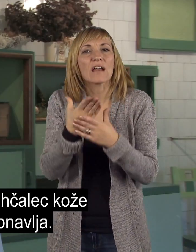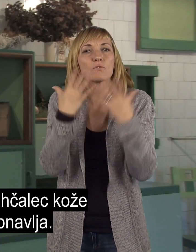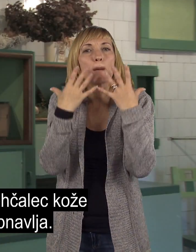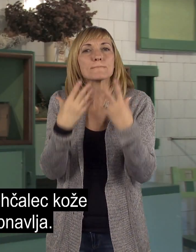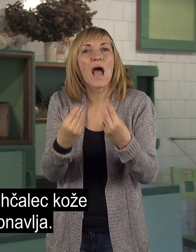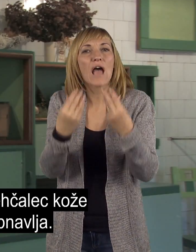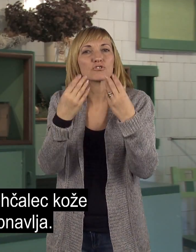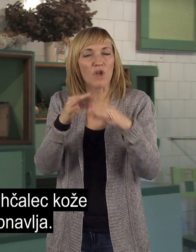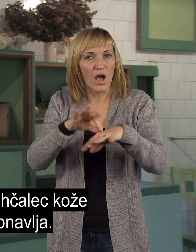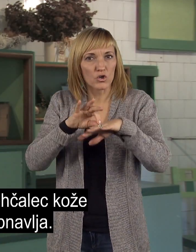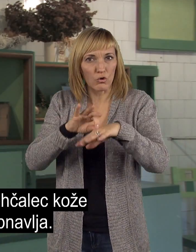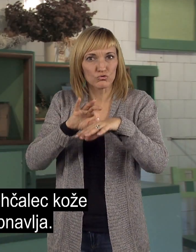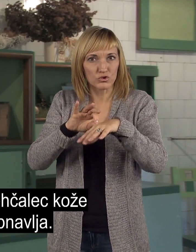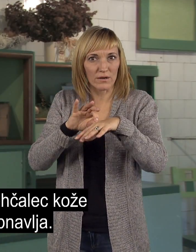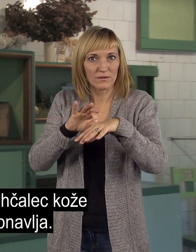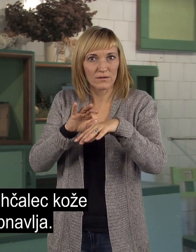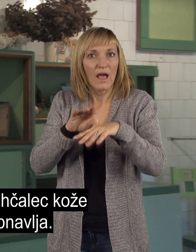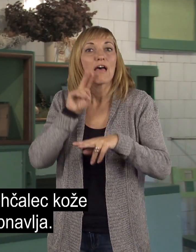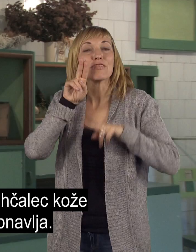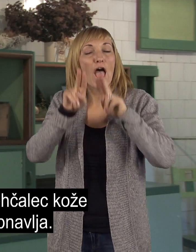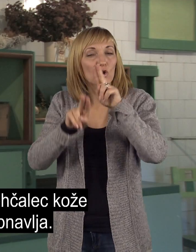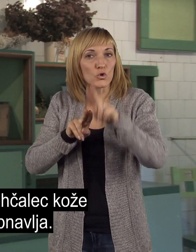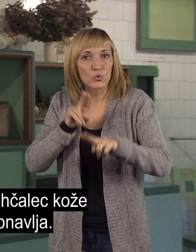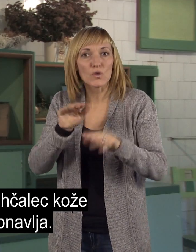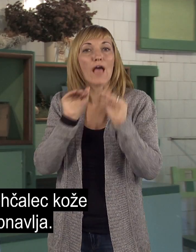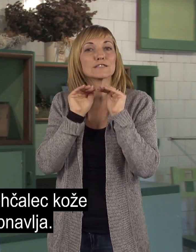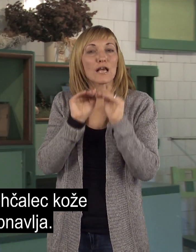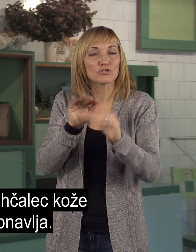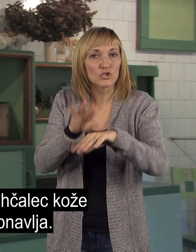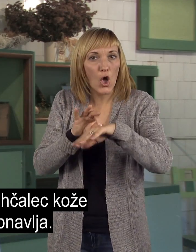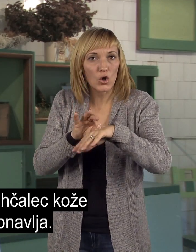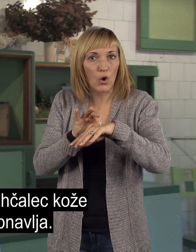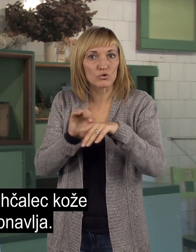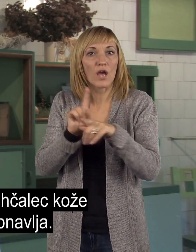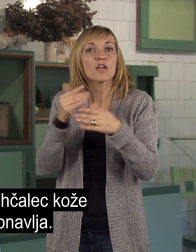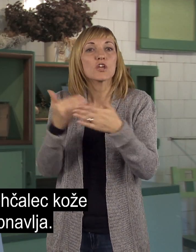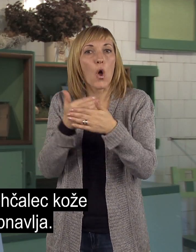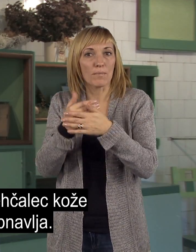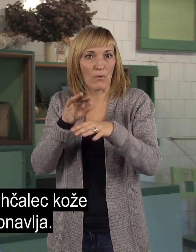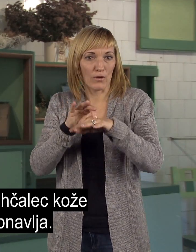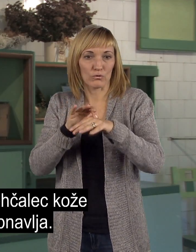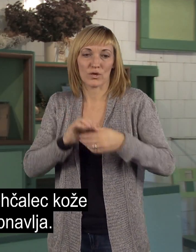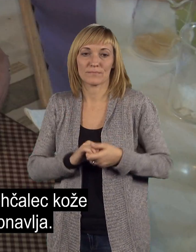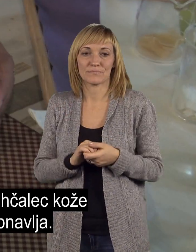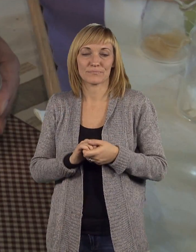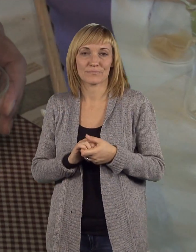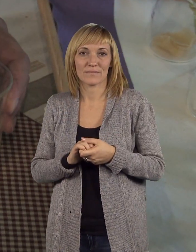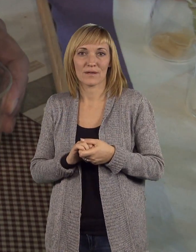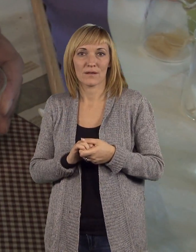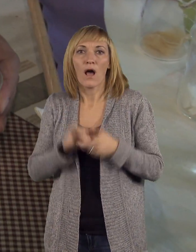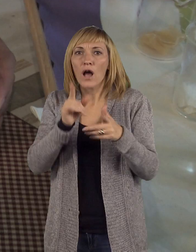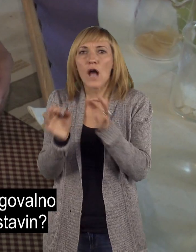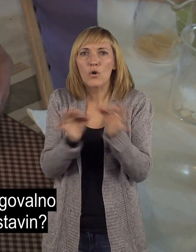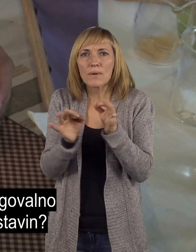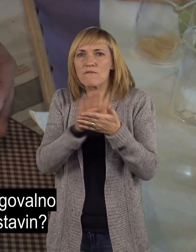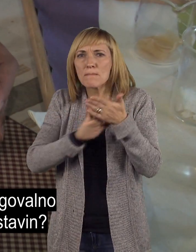mehčalec kože in neguje, zaščiti kože in obnavlja kože.